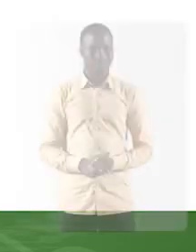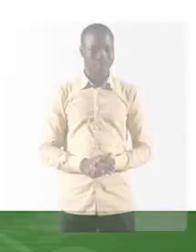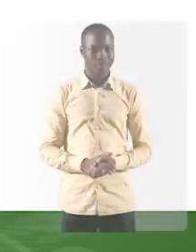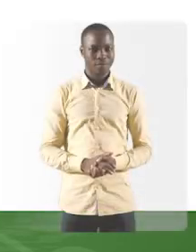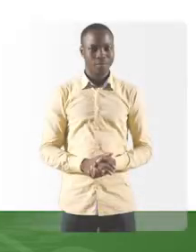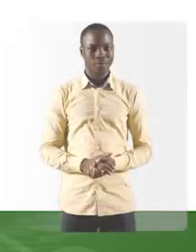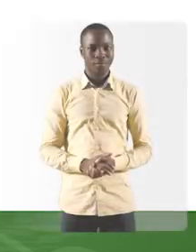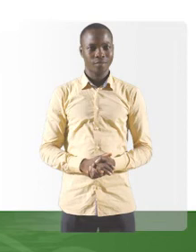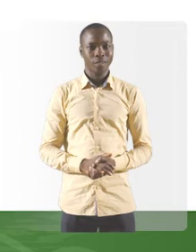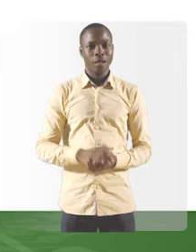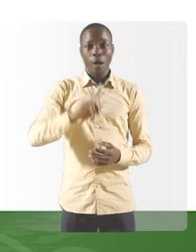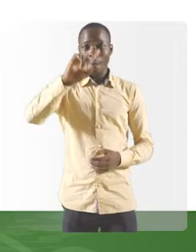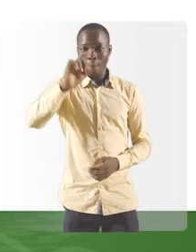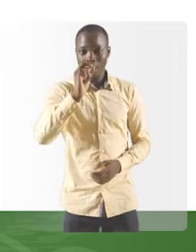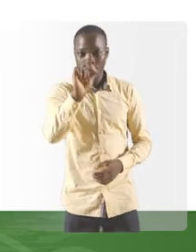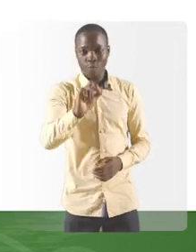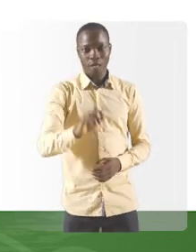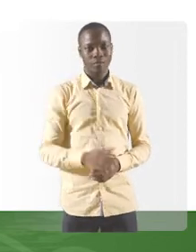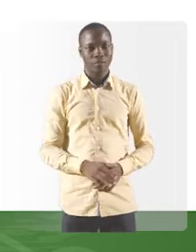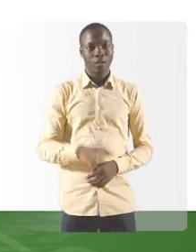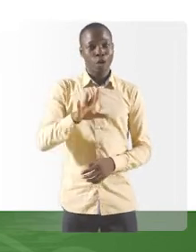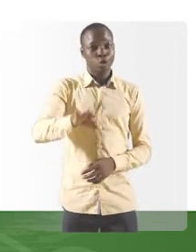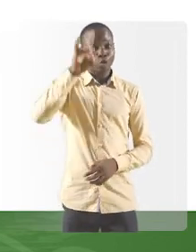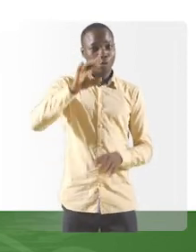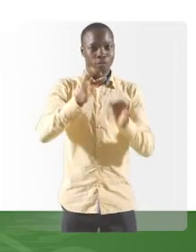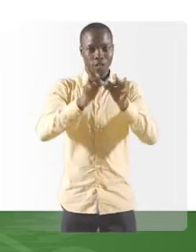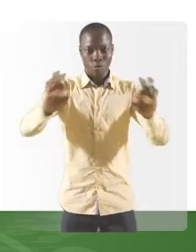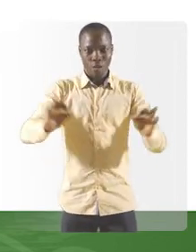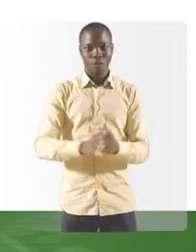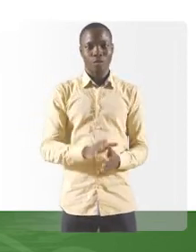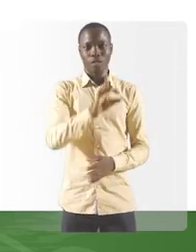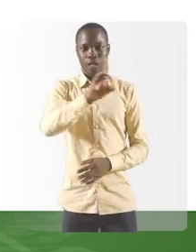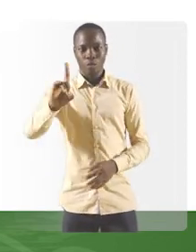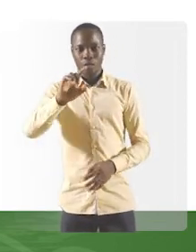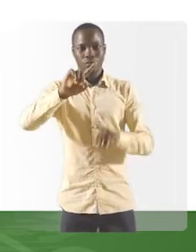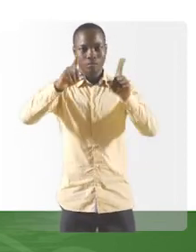Donc en petit 1, détermine une équation de la droite AB.